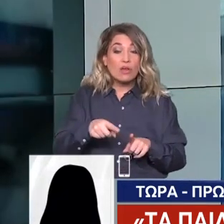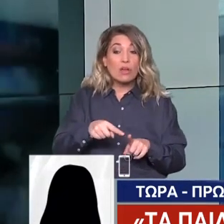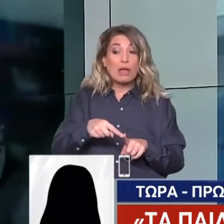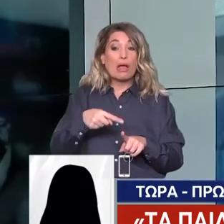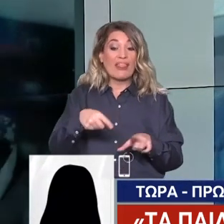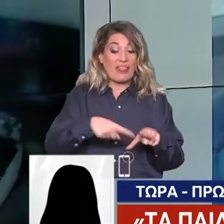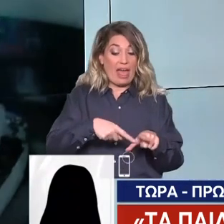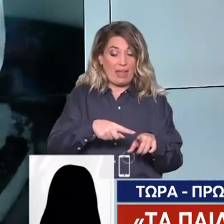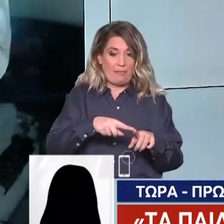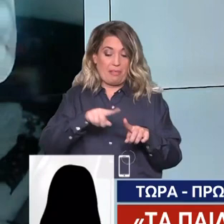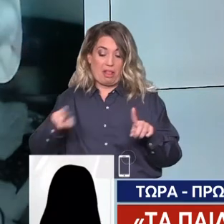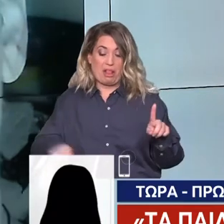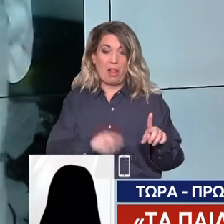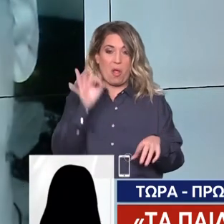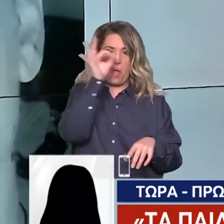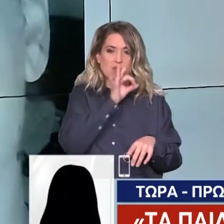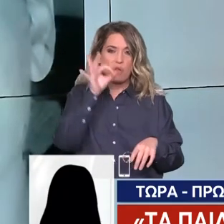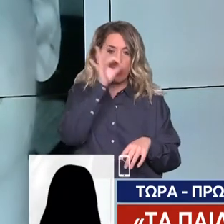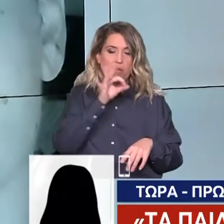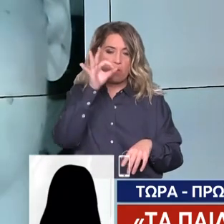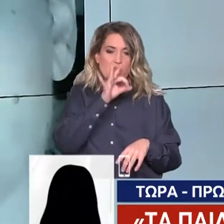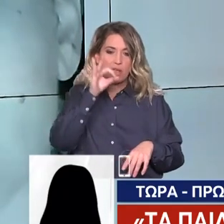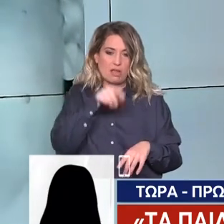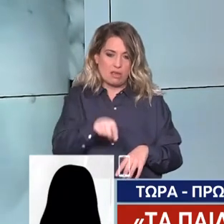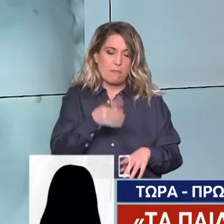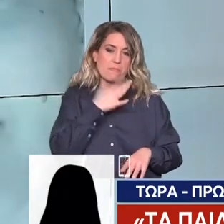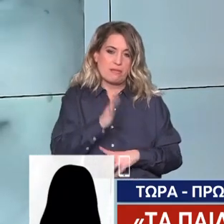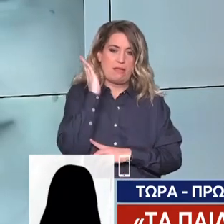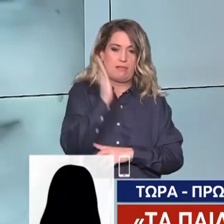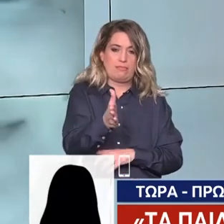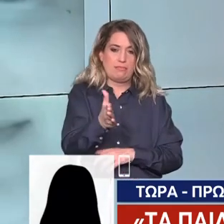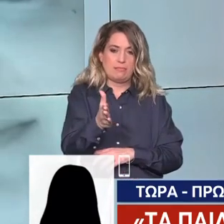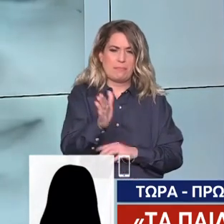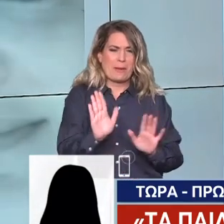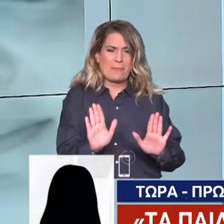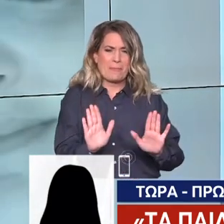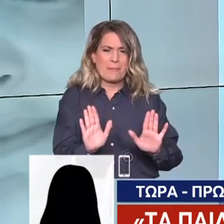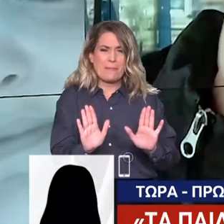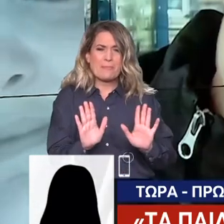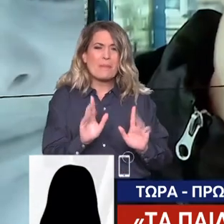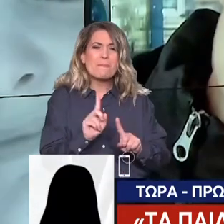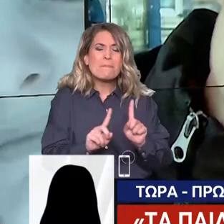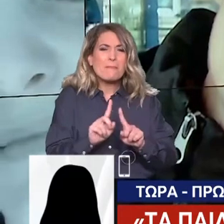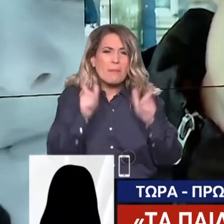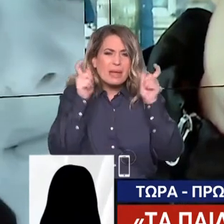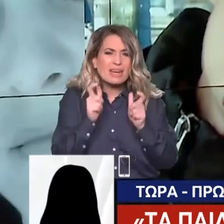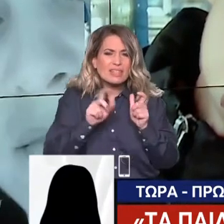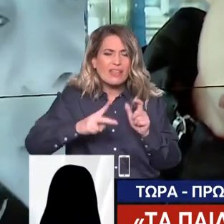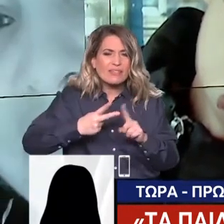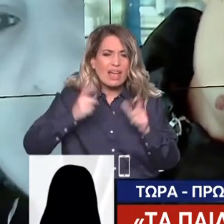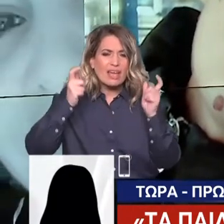Οκτώβρη. Και καταδικάστηκε για διγαμία. Ένα λεπτό. Με ποια γυναίκα